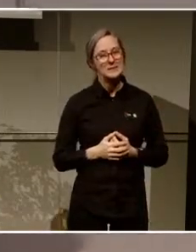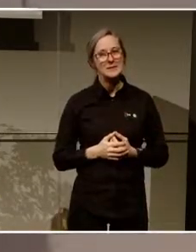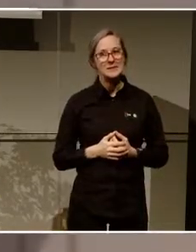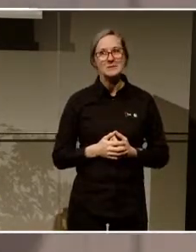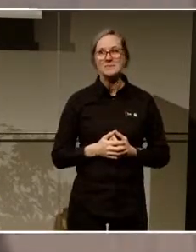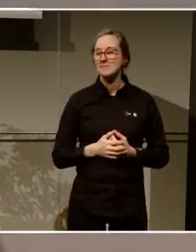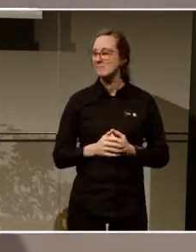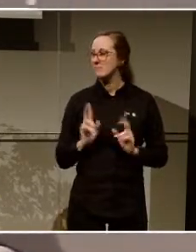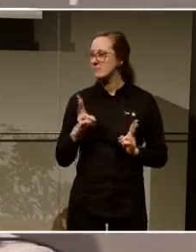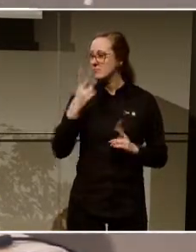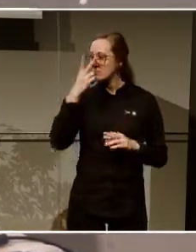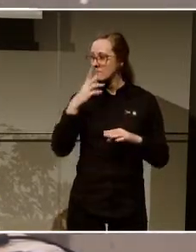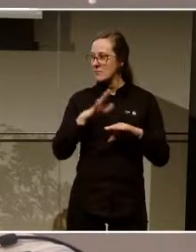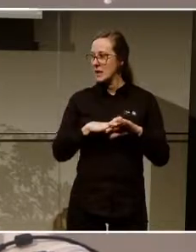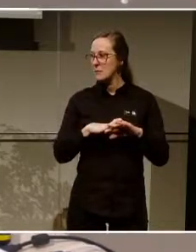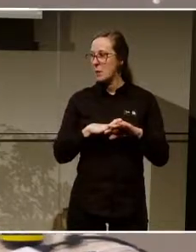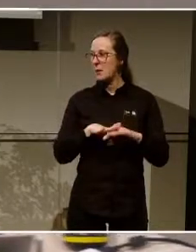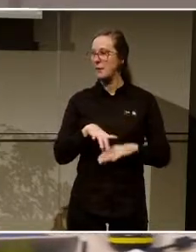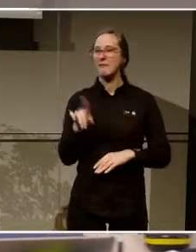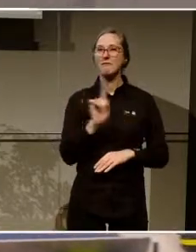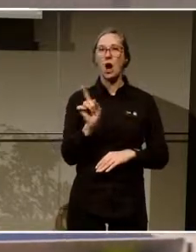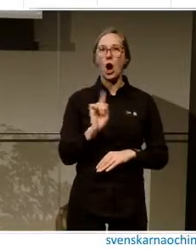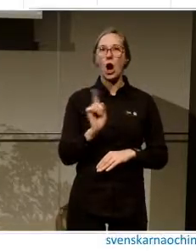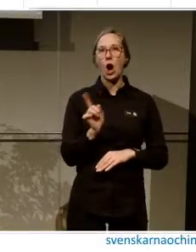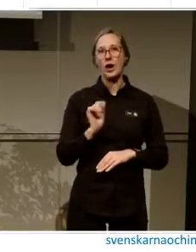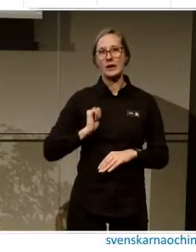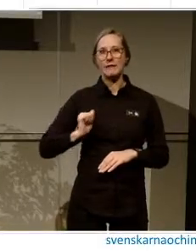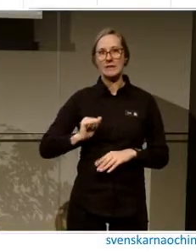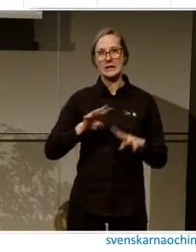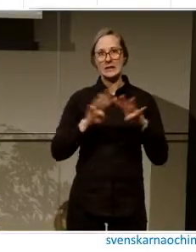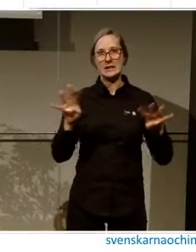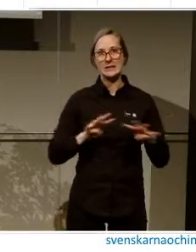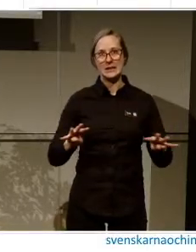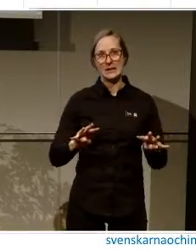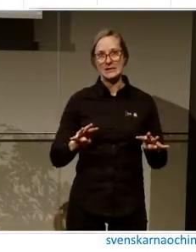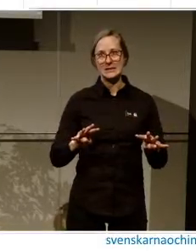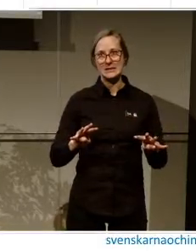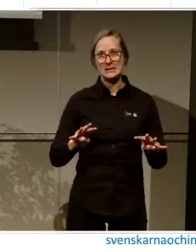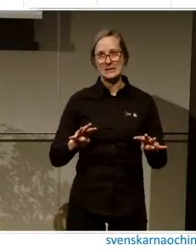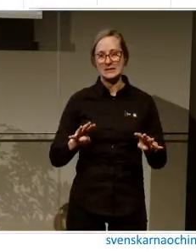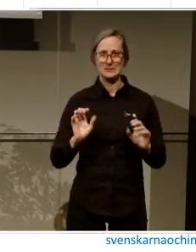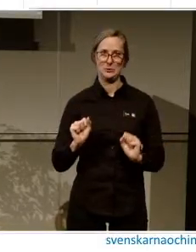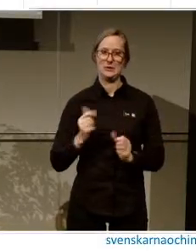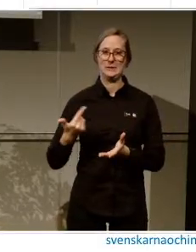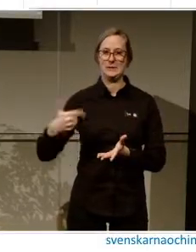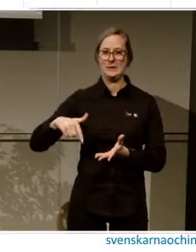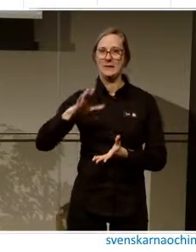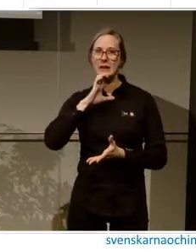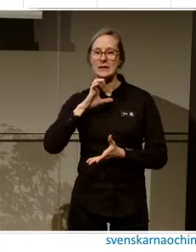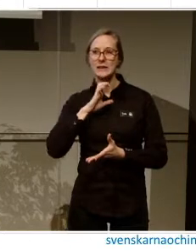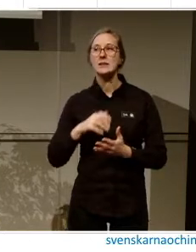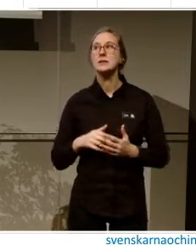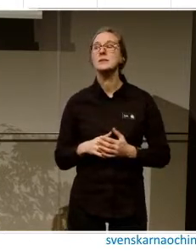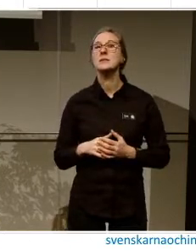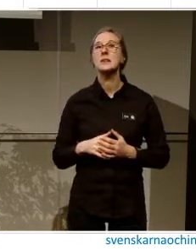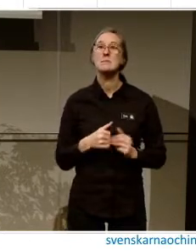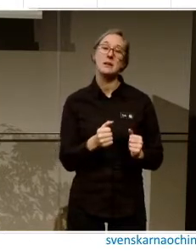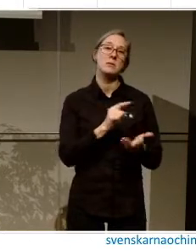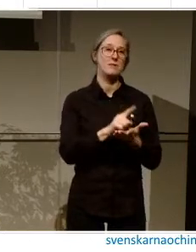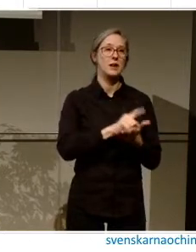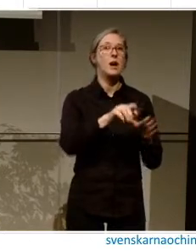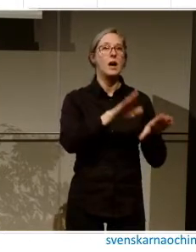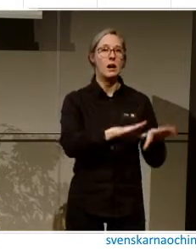Så får ni titta här på var man använder internet vanligtvis. Men så jag häller upp lite vatten. Och det är ju hemma som